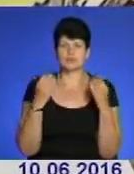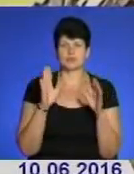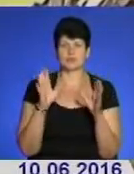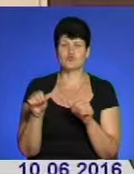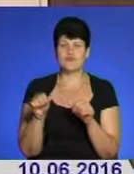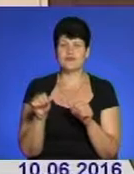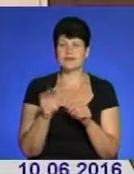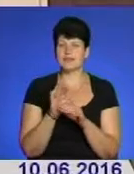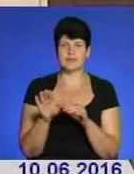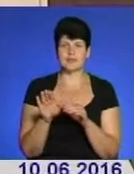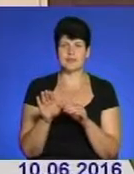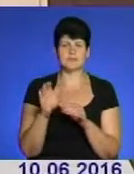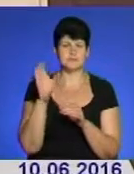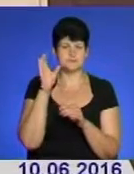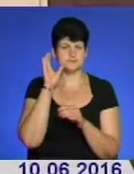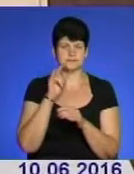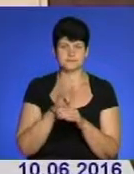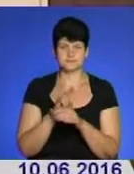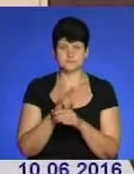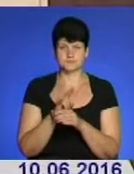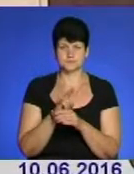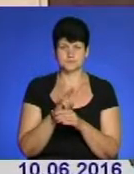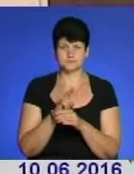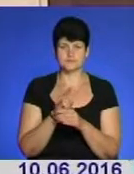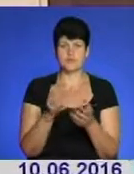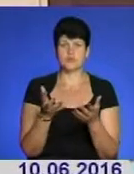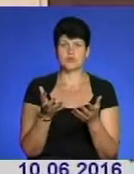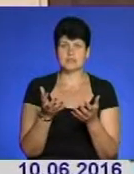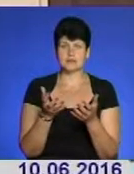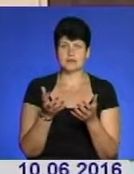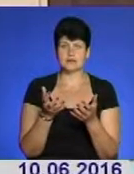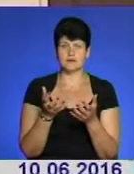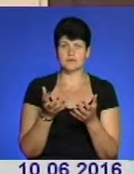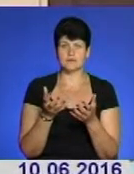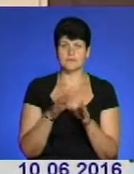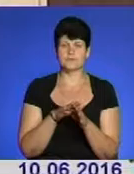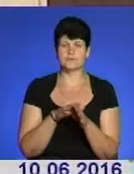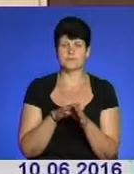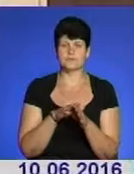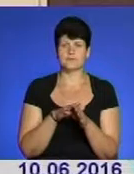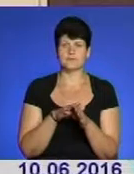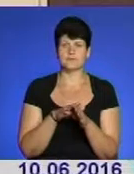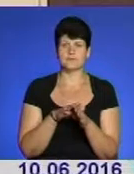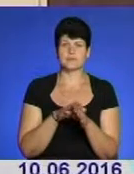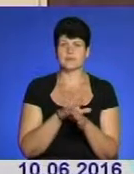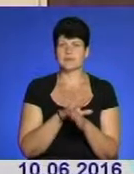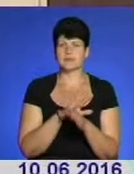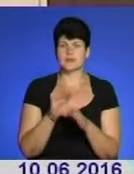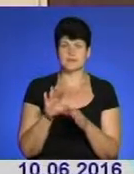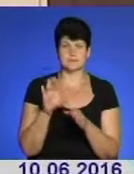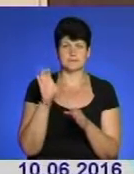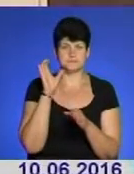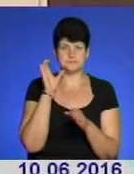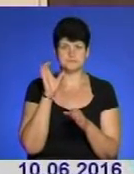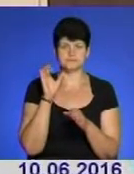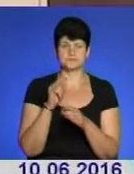родиною. Ми намагалися і військовослужбовці, які були безпосередньо також на